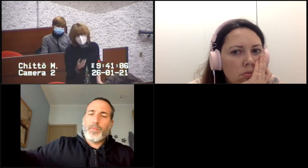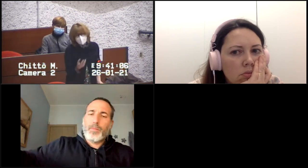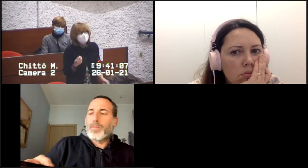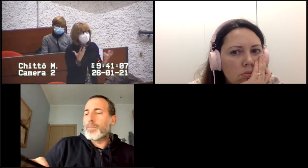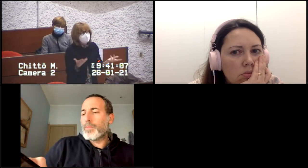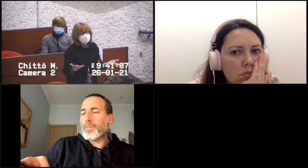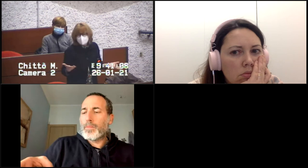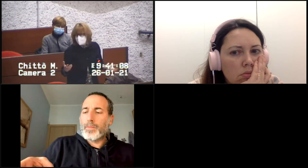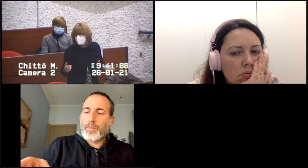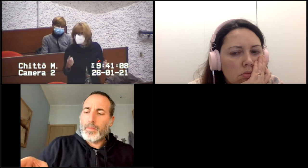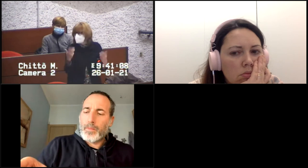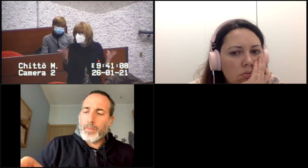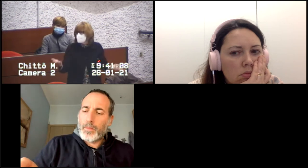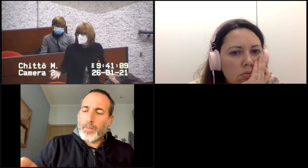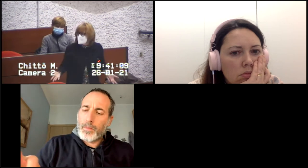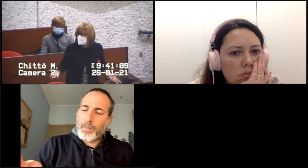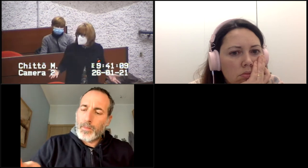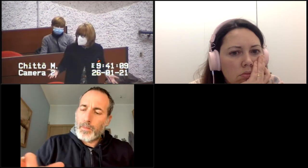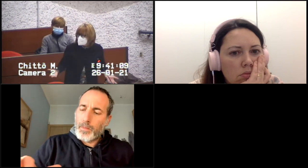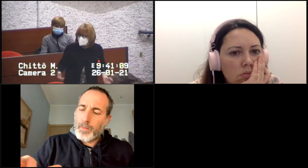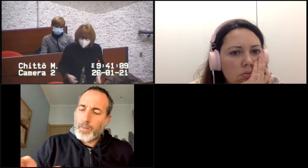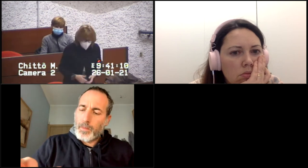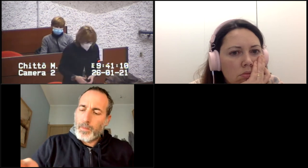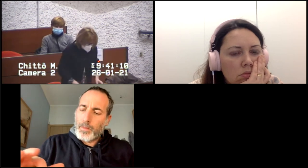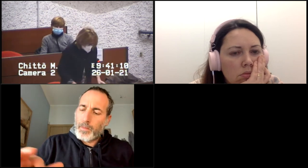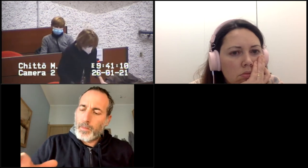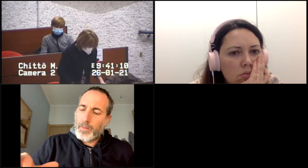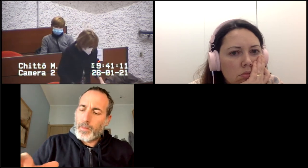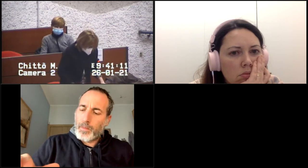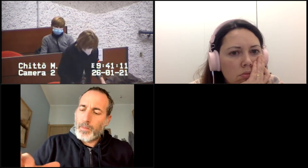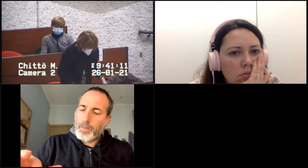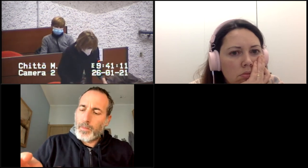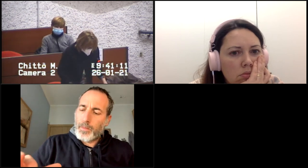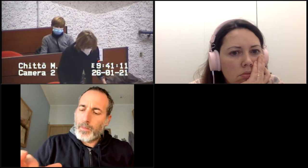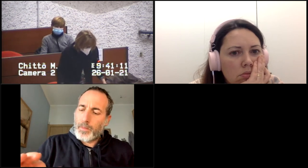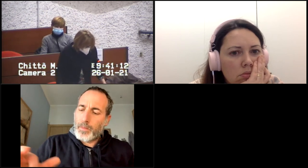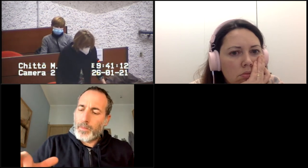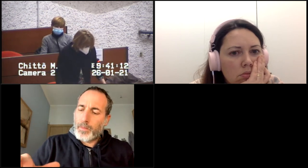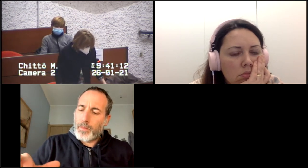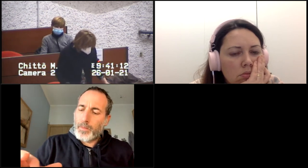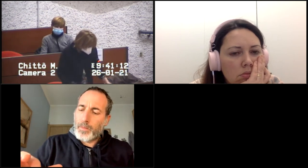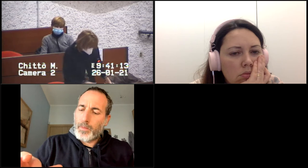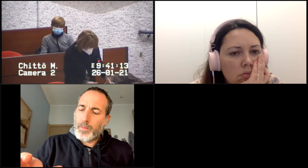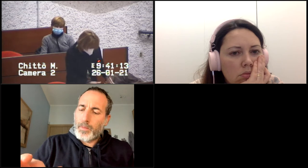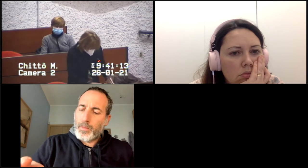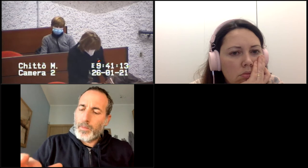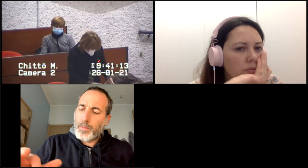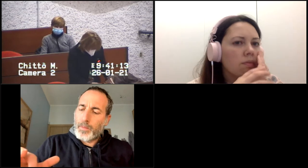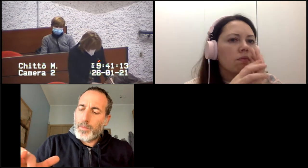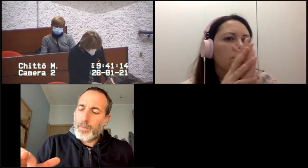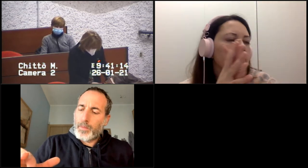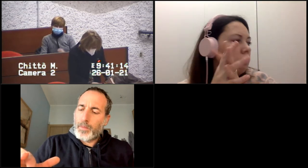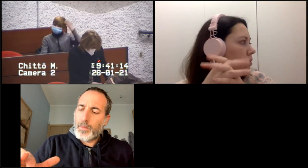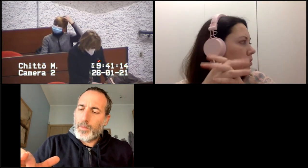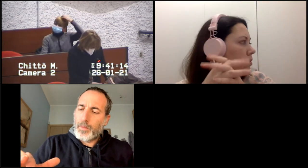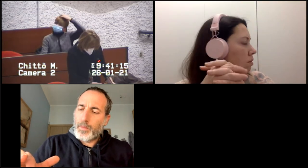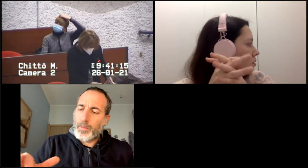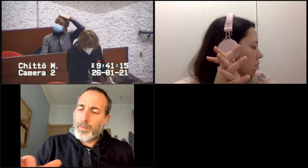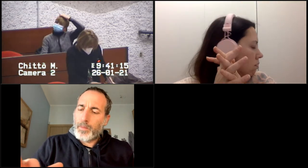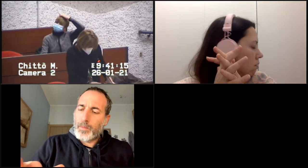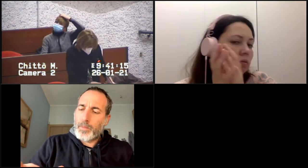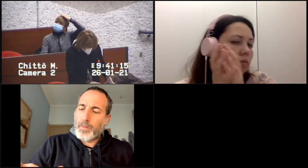sono servizi, qualità urbana. Noi quindi ci affiacchiamo a questa critica e lo